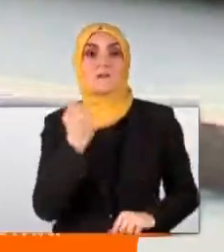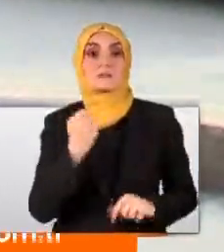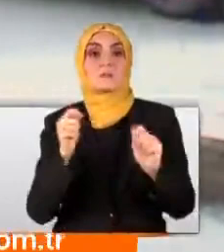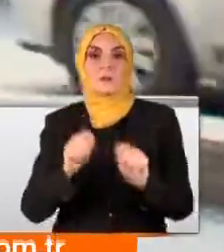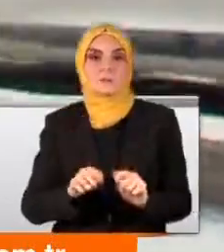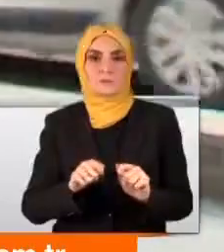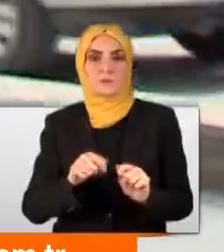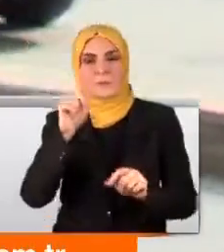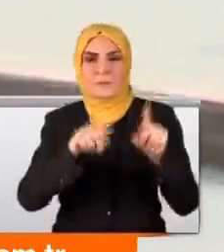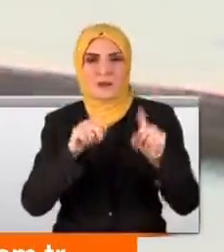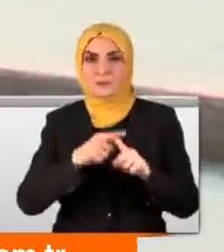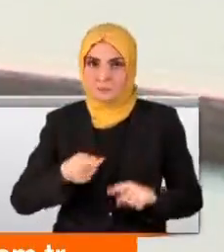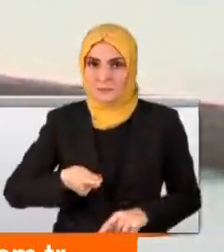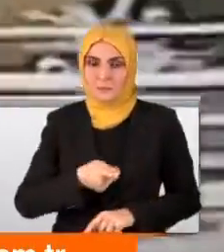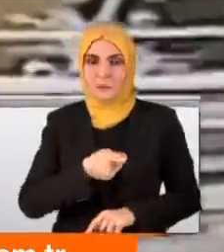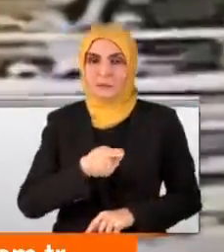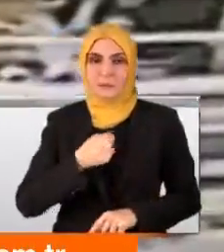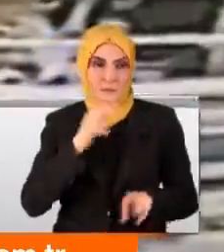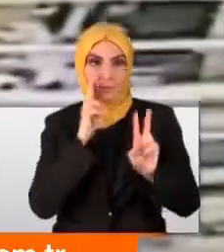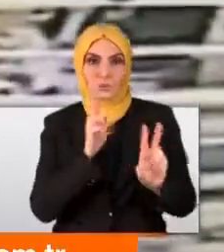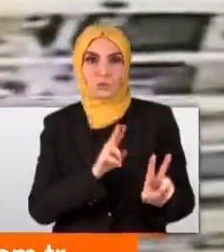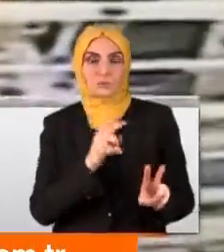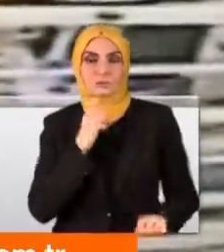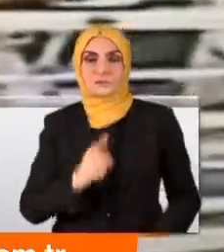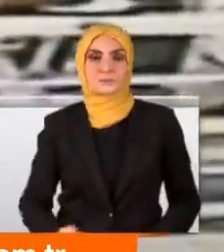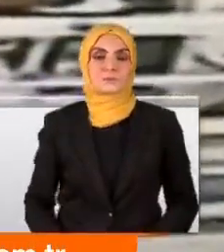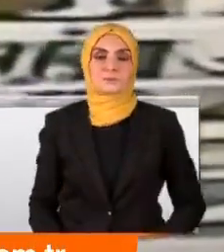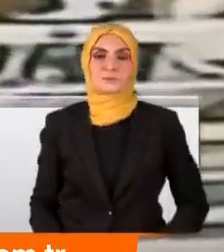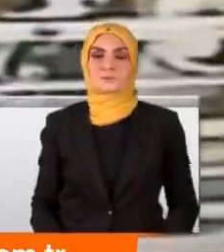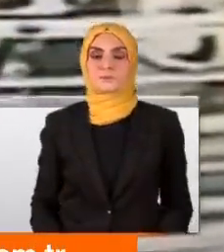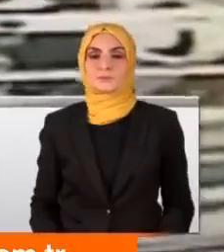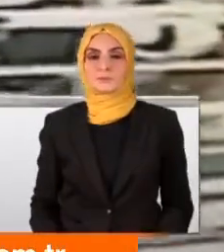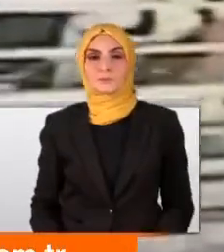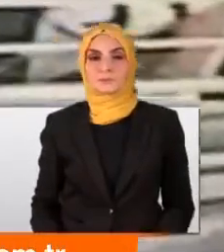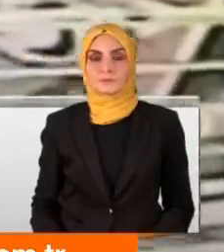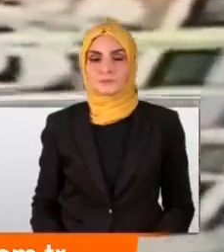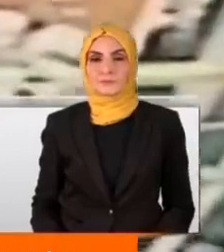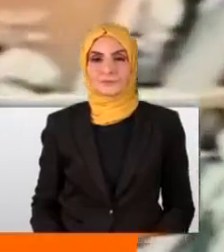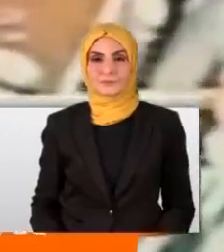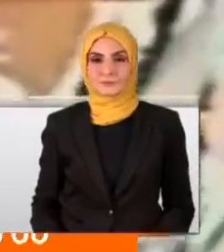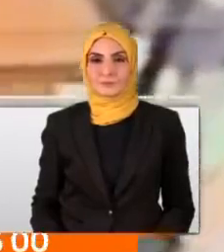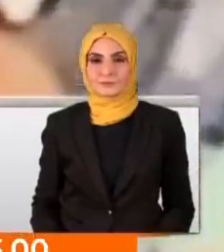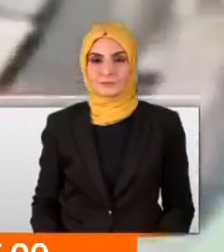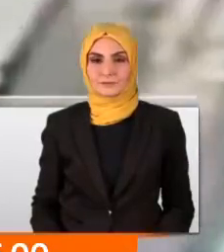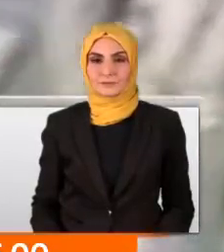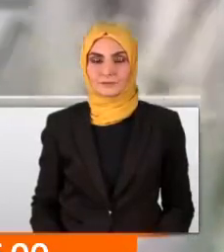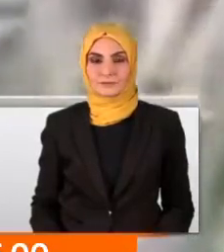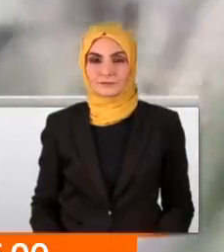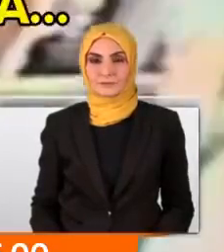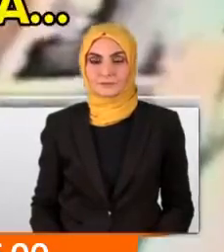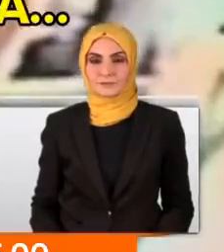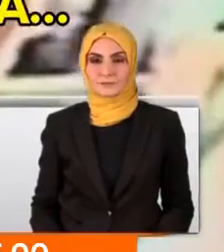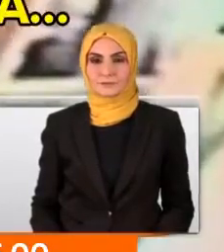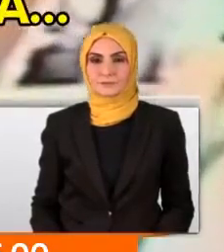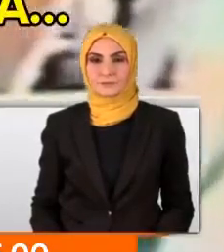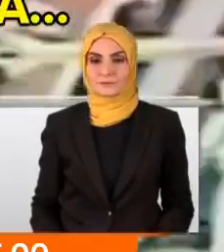tanesinde bıçakladıklarını biz esnaf olarak gördük burada. Hırsız geldi abi, birazdan dükkanı açıp kolaçan ediyor içerisine, etrafa bakınıyor. İçeri girdi,